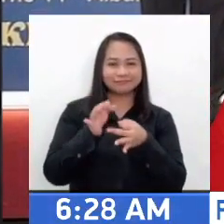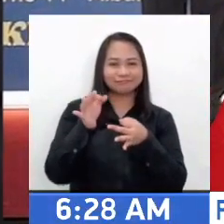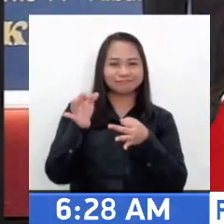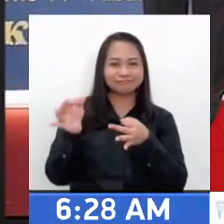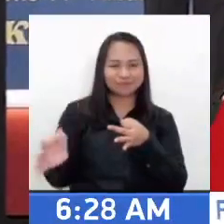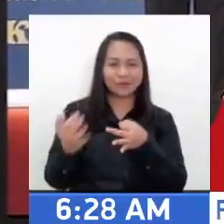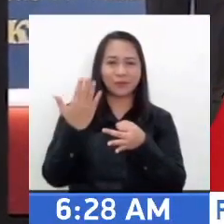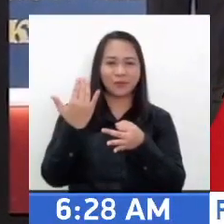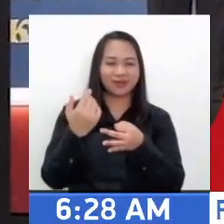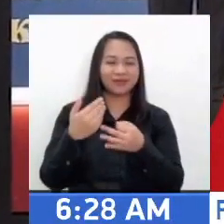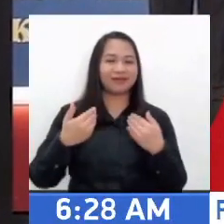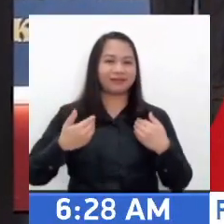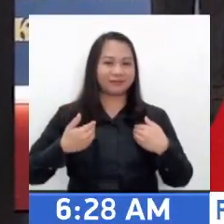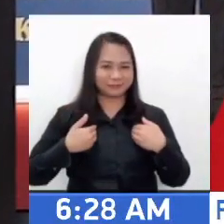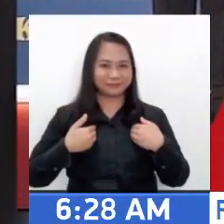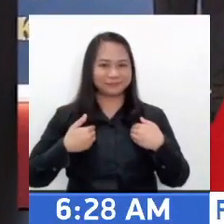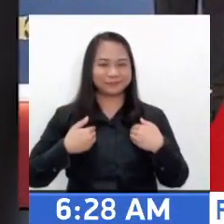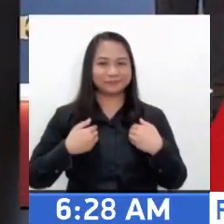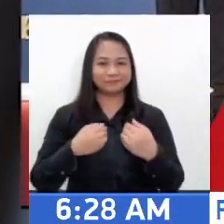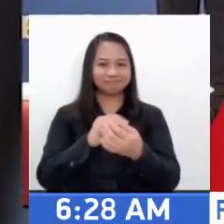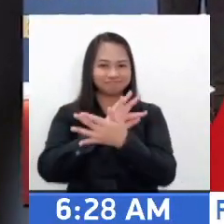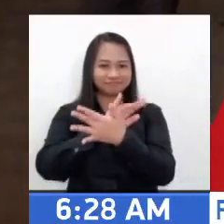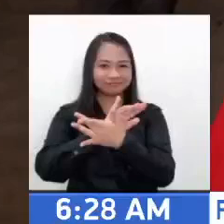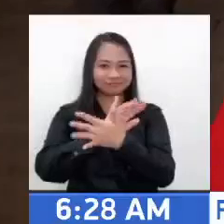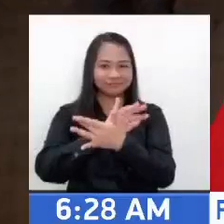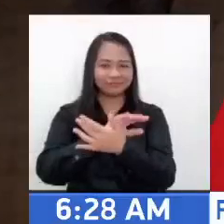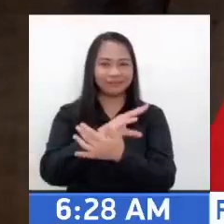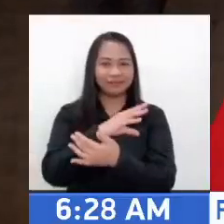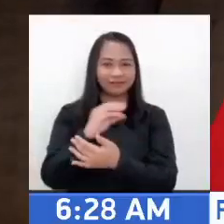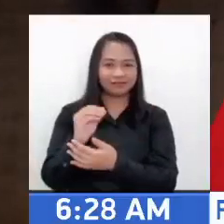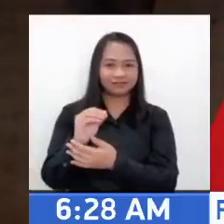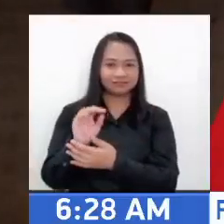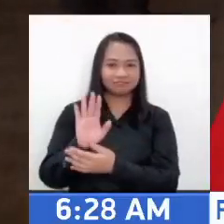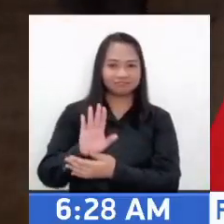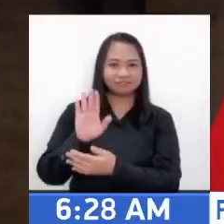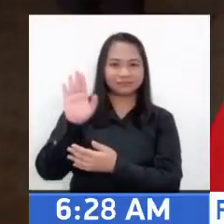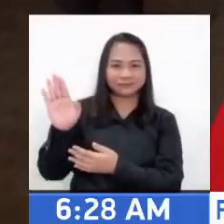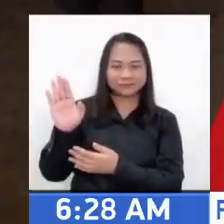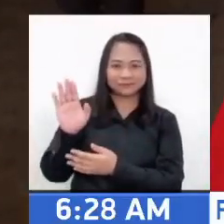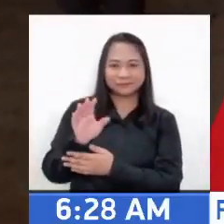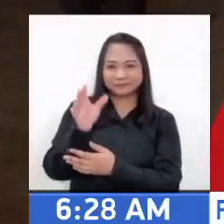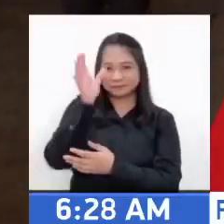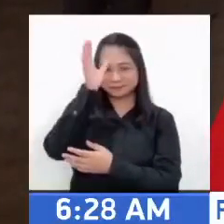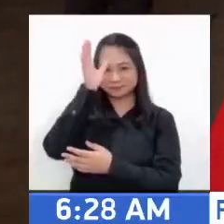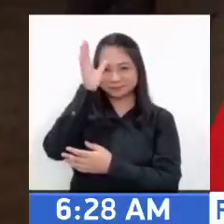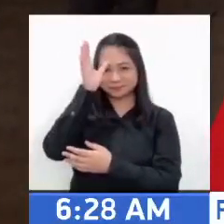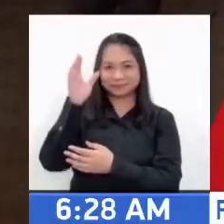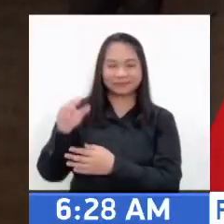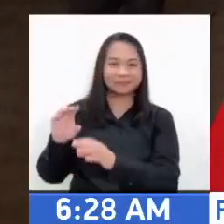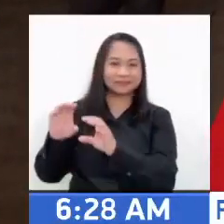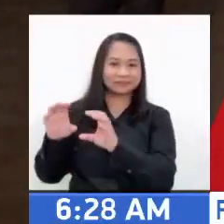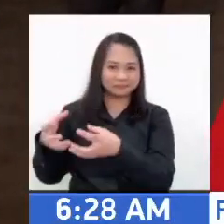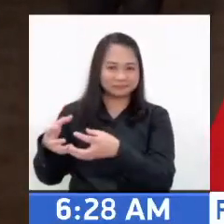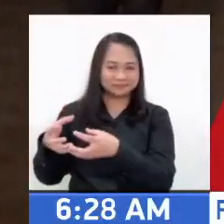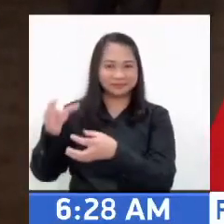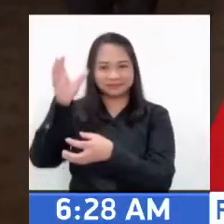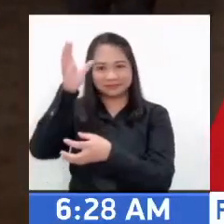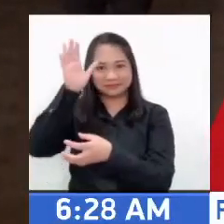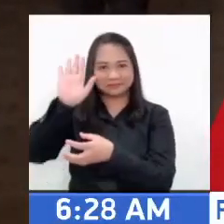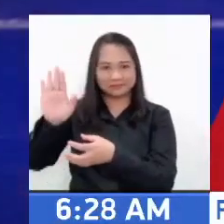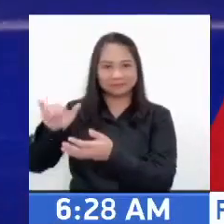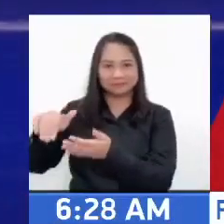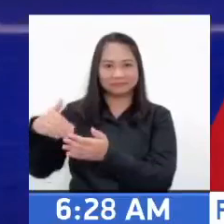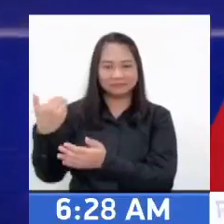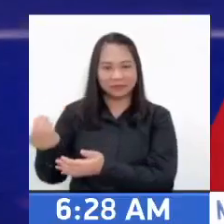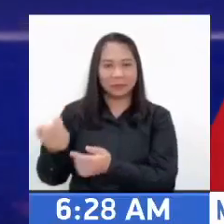si Siwon at nasawi naman ang ama ni Unhyuk. Sa kabila nito, tinuloy pa rin ng ibang miyembro ang meet and greet event sa